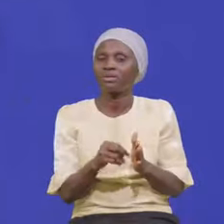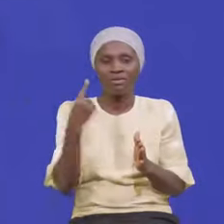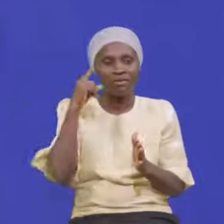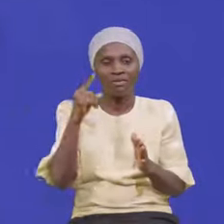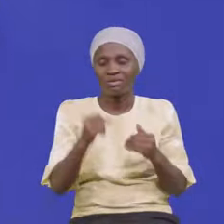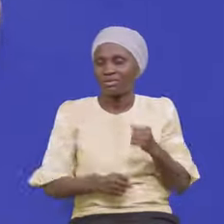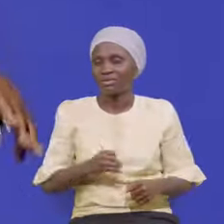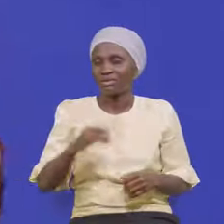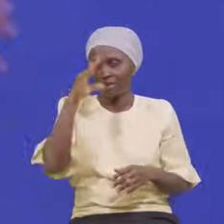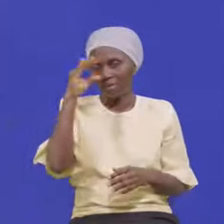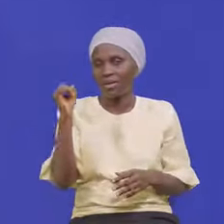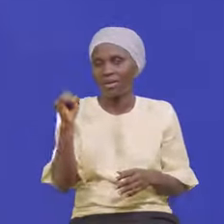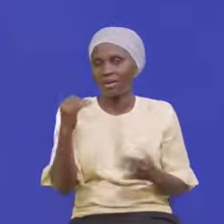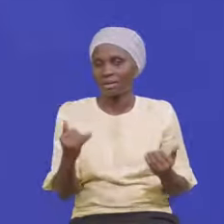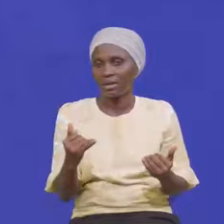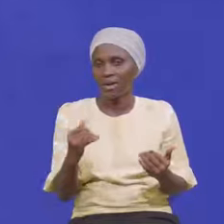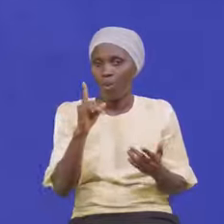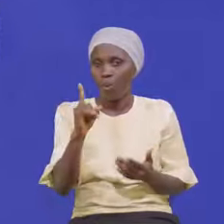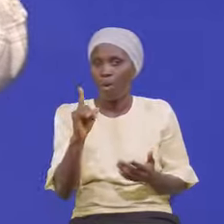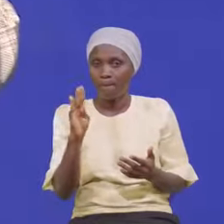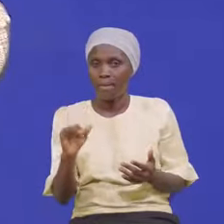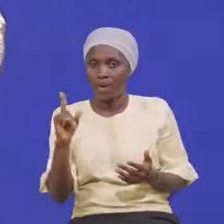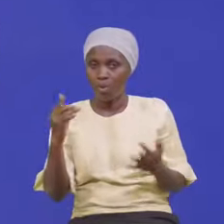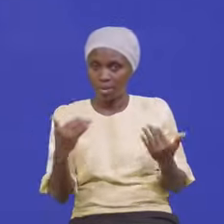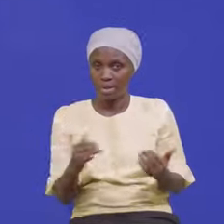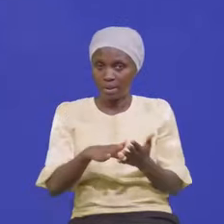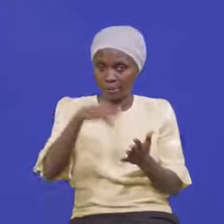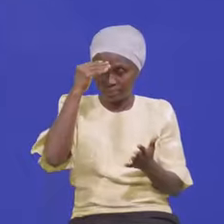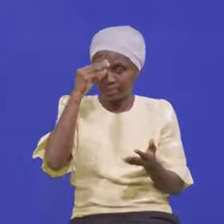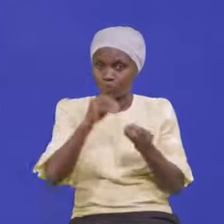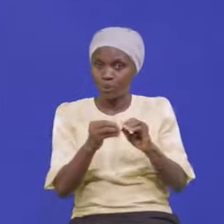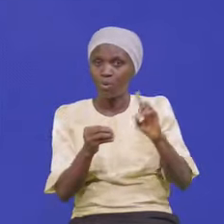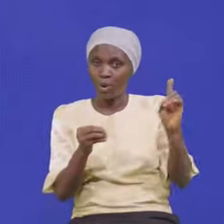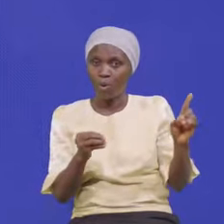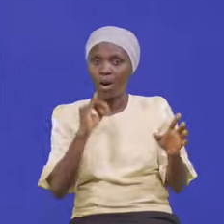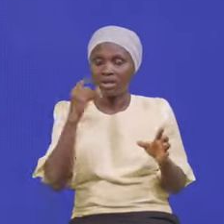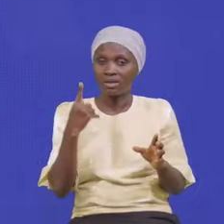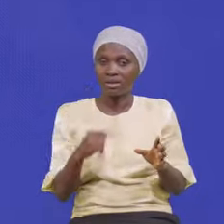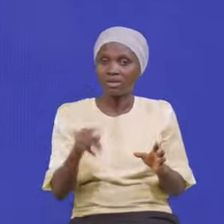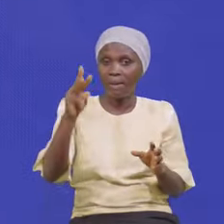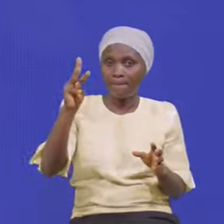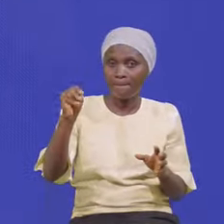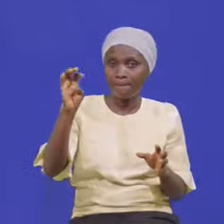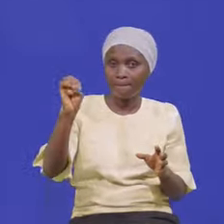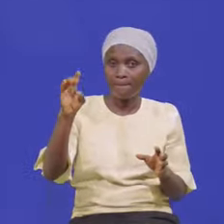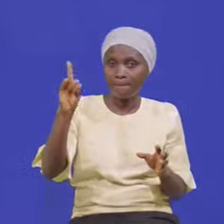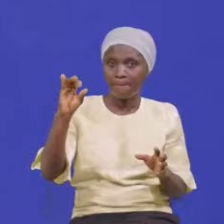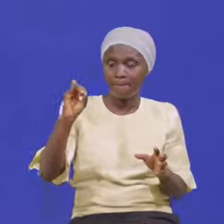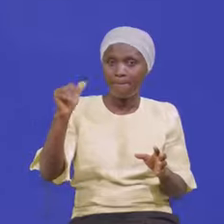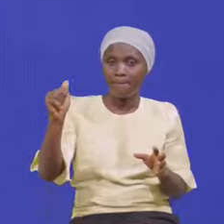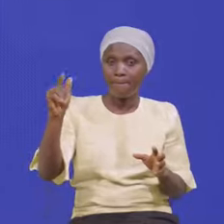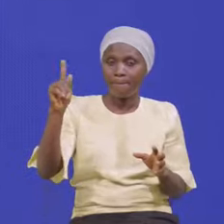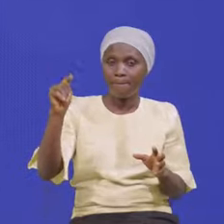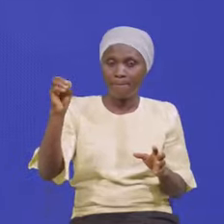దేవుని కనికరం. Look at them one by one, ఇప్పుడు ఒక్కొక్కటిగా మనం ధ్యానం చేద్దాం. Number 1 is the mediator, మొదటిది మధ్యవర్తి.